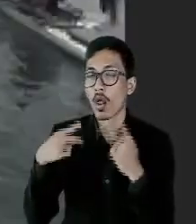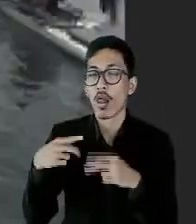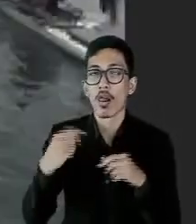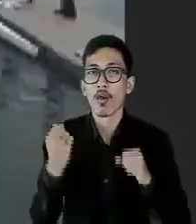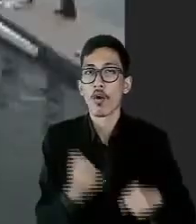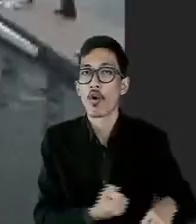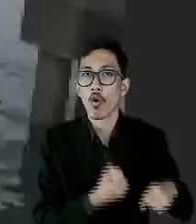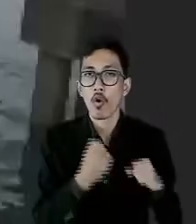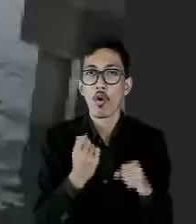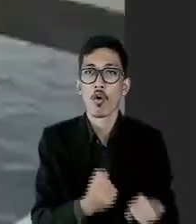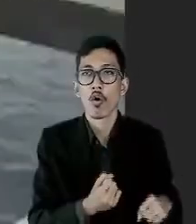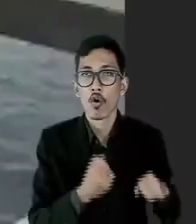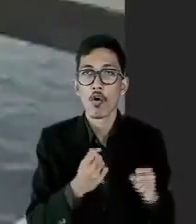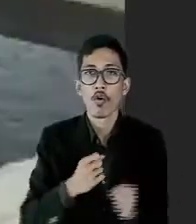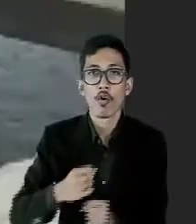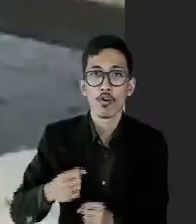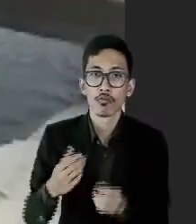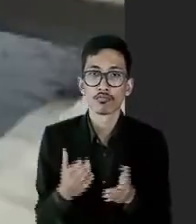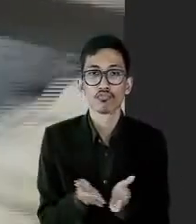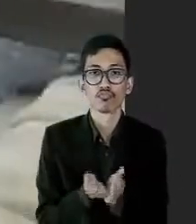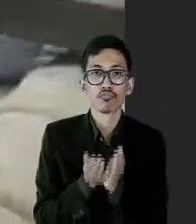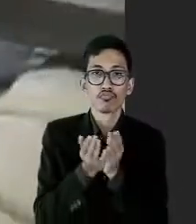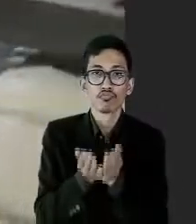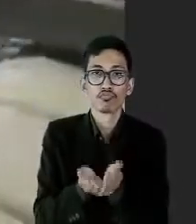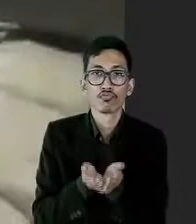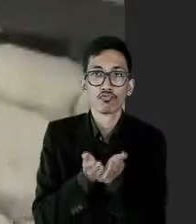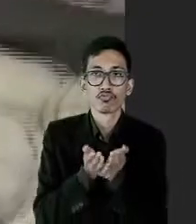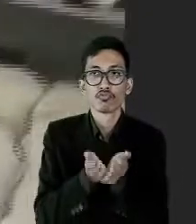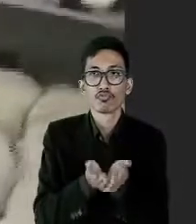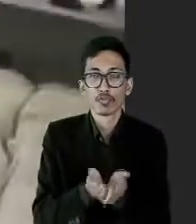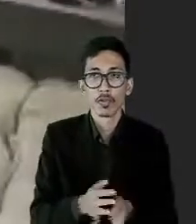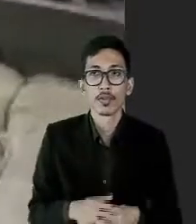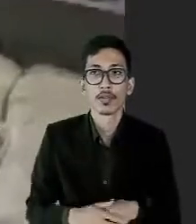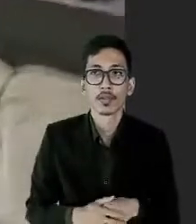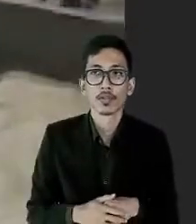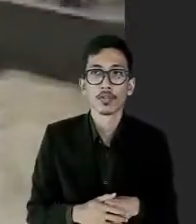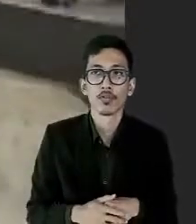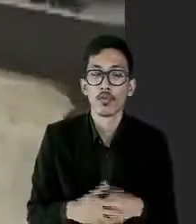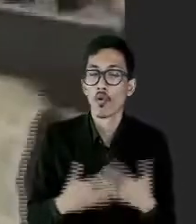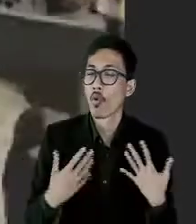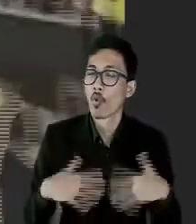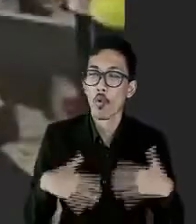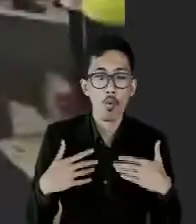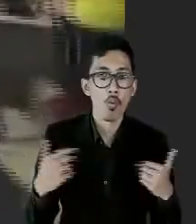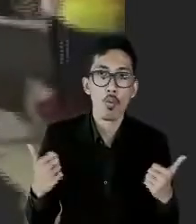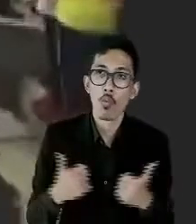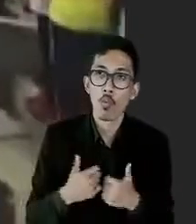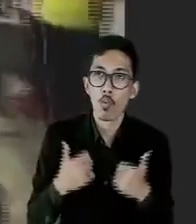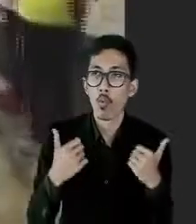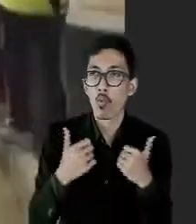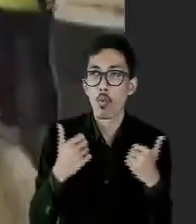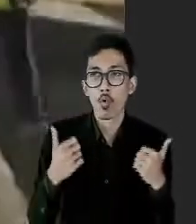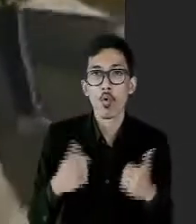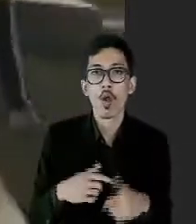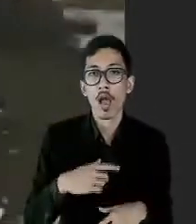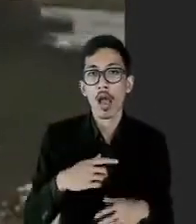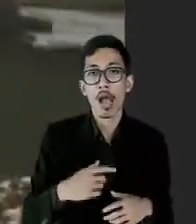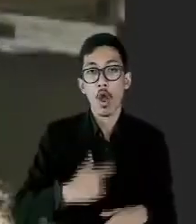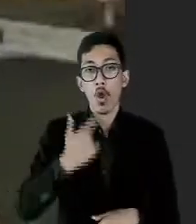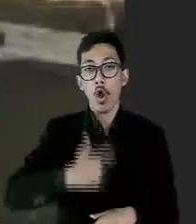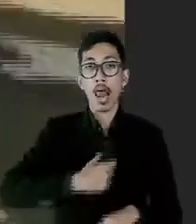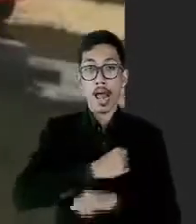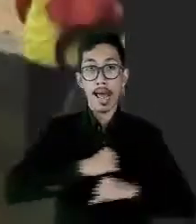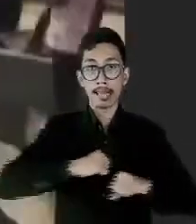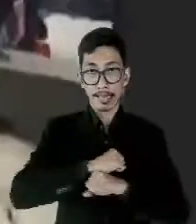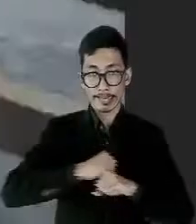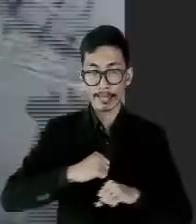Dayung. Indah sekali. Jadi benar-benar semuanya, bahkan atlet-atletnya yang sedang bertanding pun selalu menggunakan